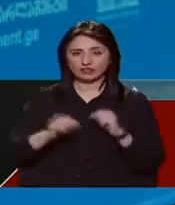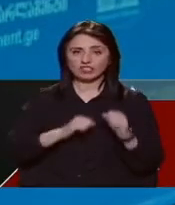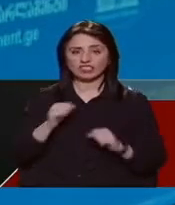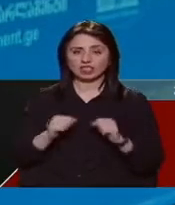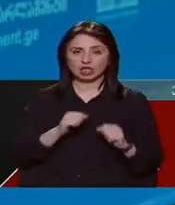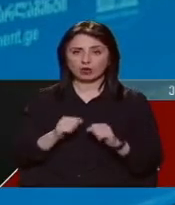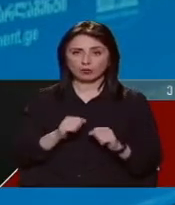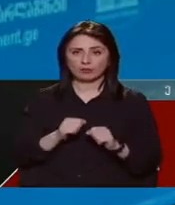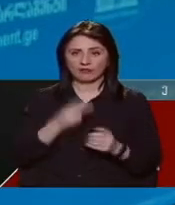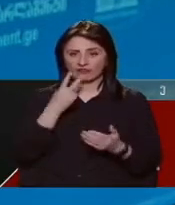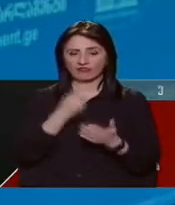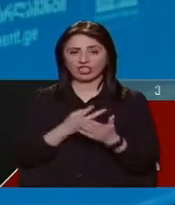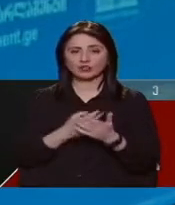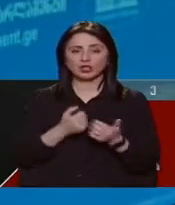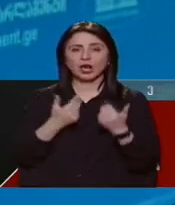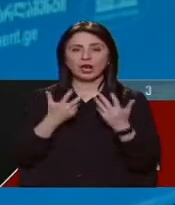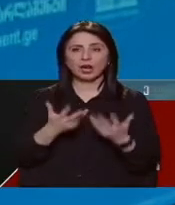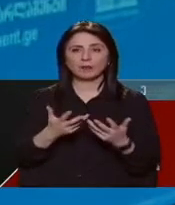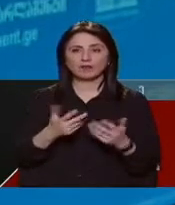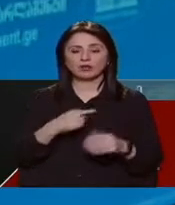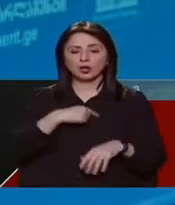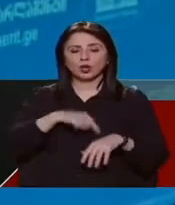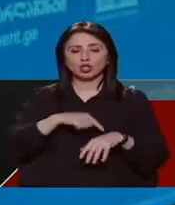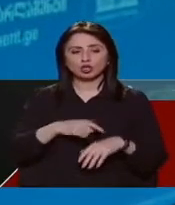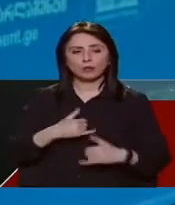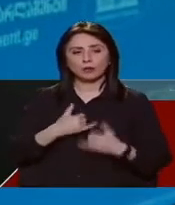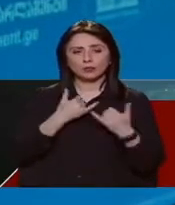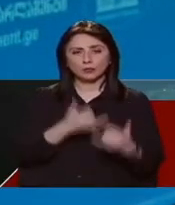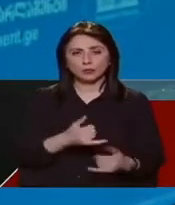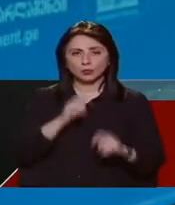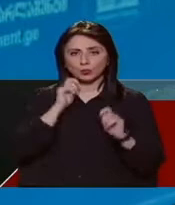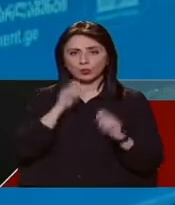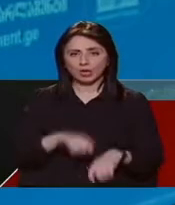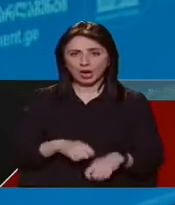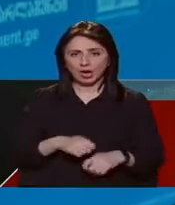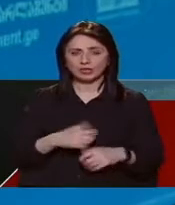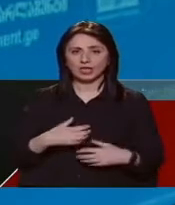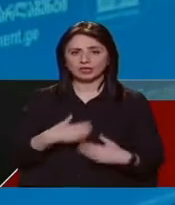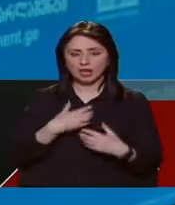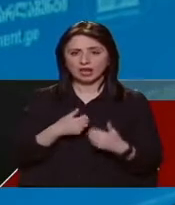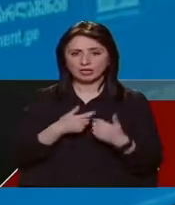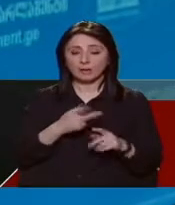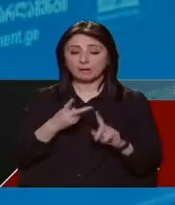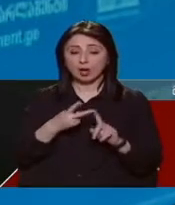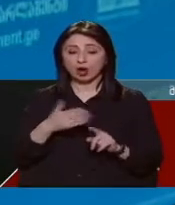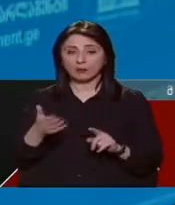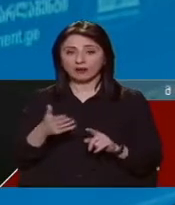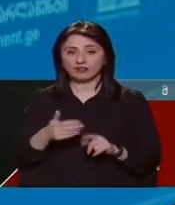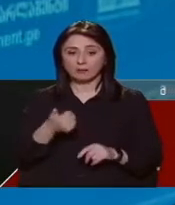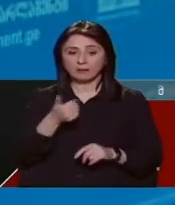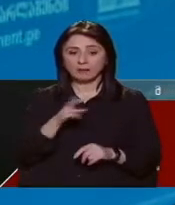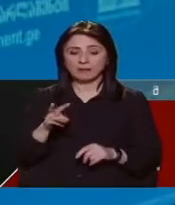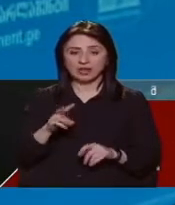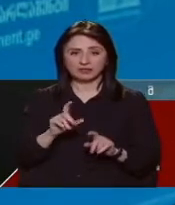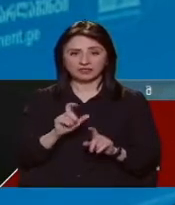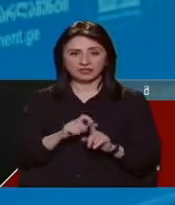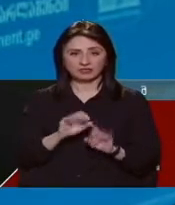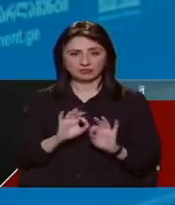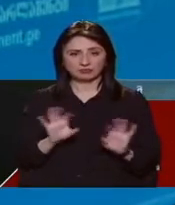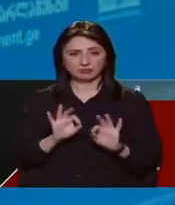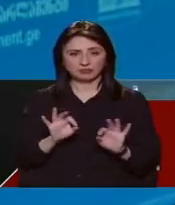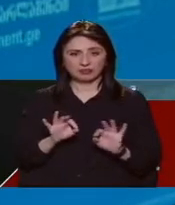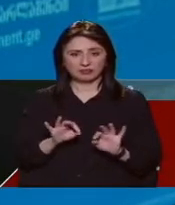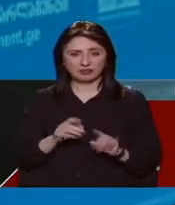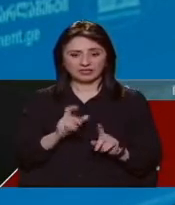Stilobtrom, Wachino Tramdena, Tanam Gznobe Biwart, Mati Tragedis, Holomeroscru, Premier Scan,